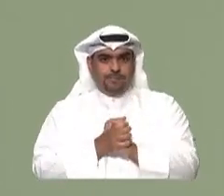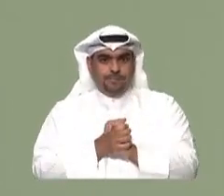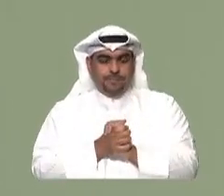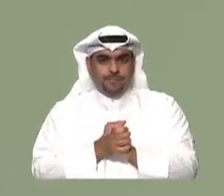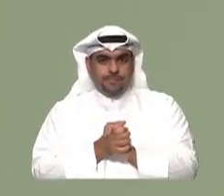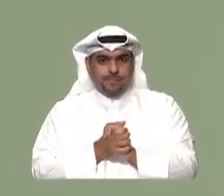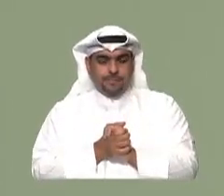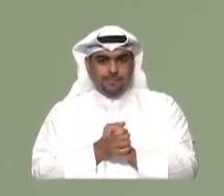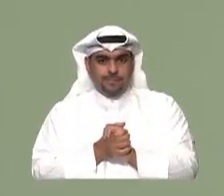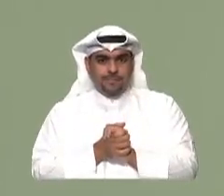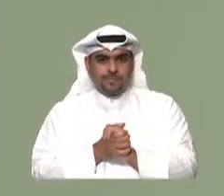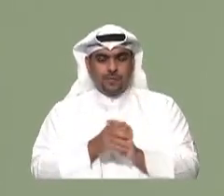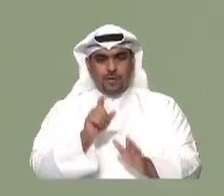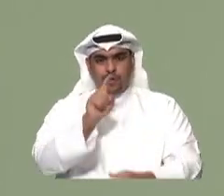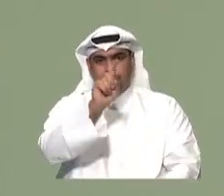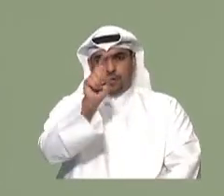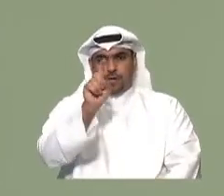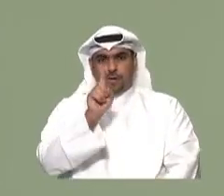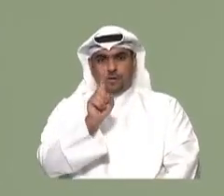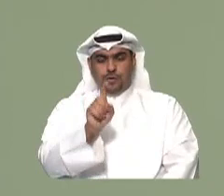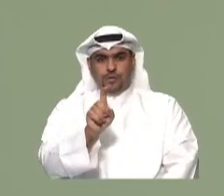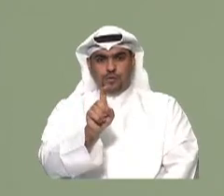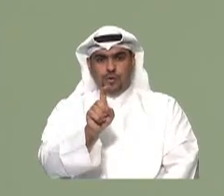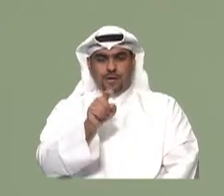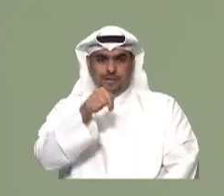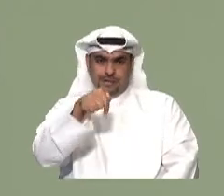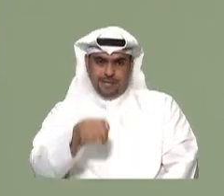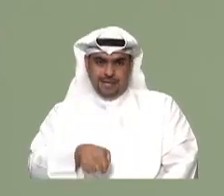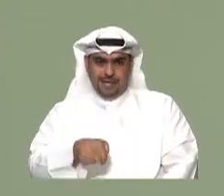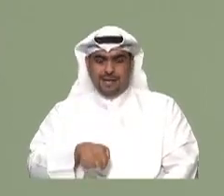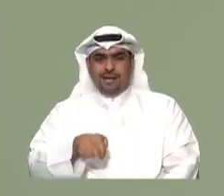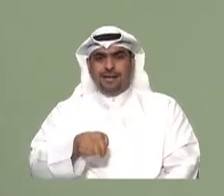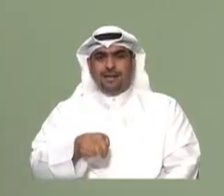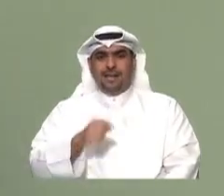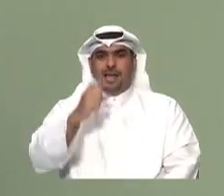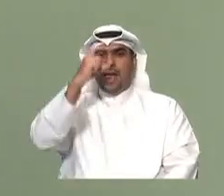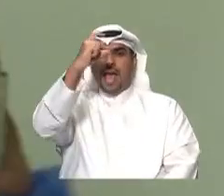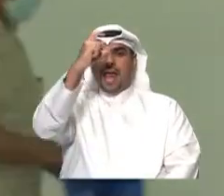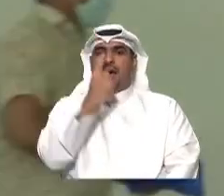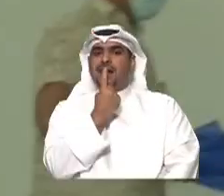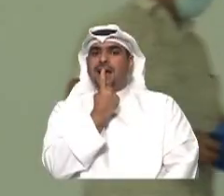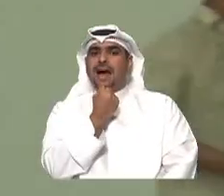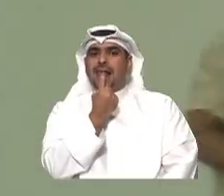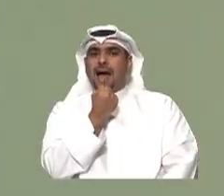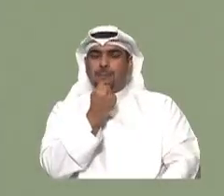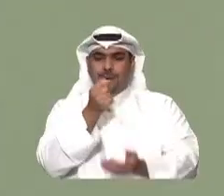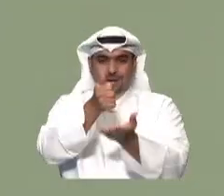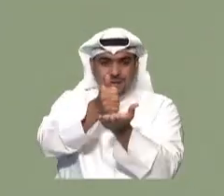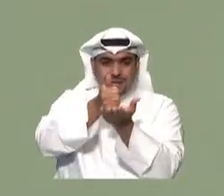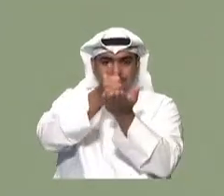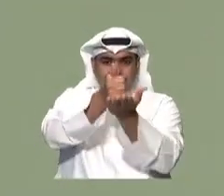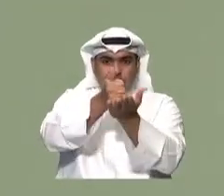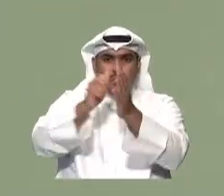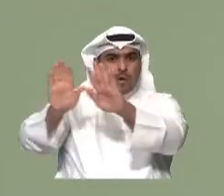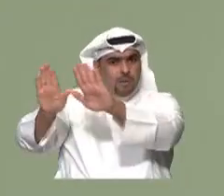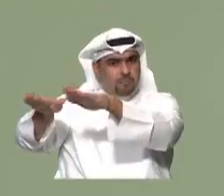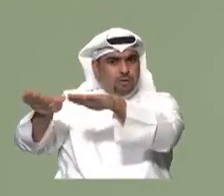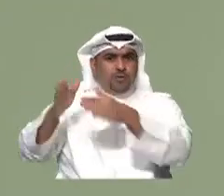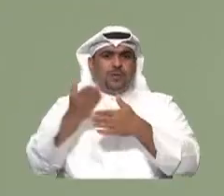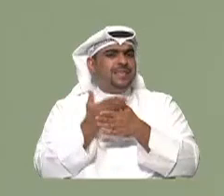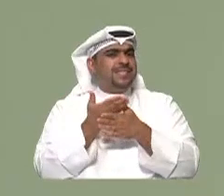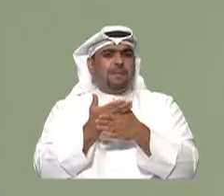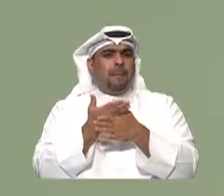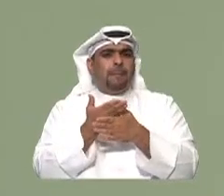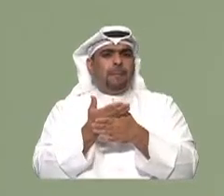الصحية في جانب، أيضا نشوف في الجانب الآخر الهلال الأحمر أيضا موجود في مركز التطعيم. طبعا مو بس وزاره الصحه